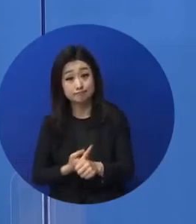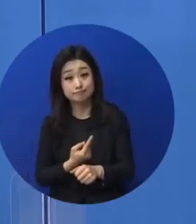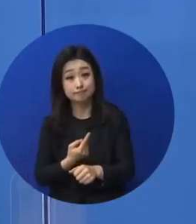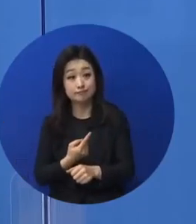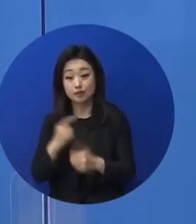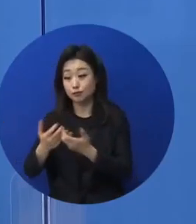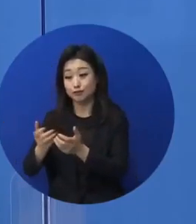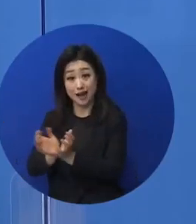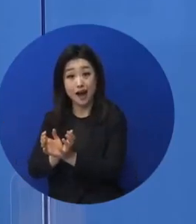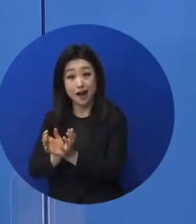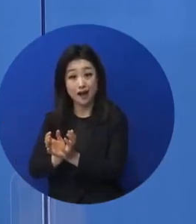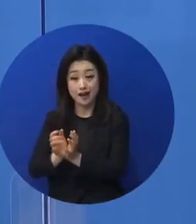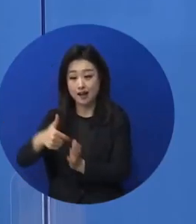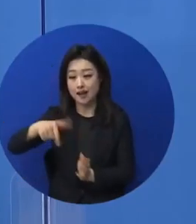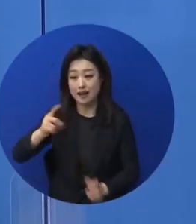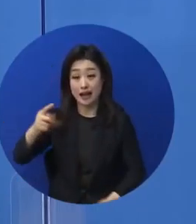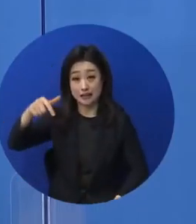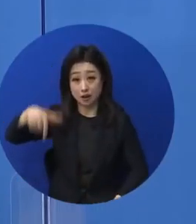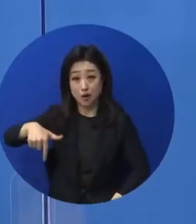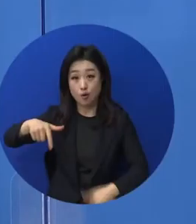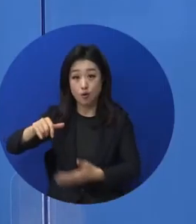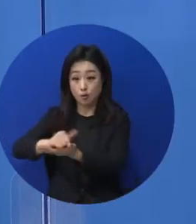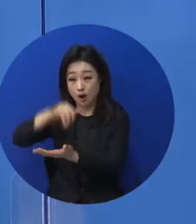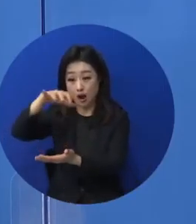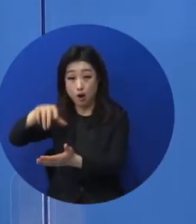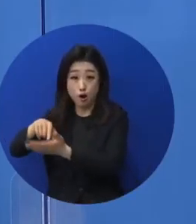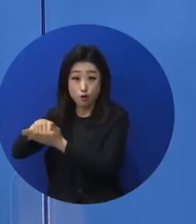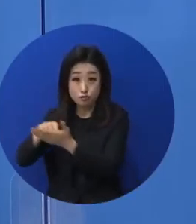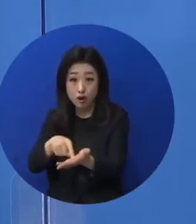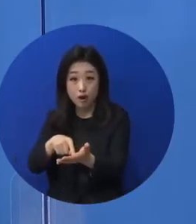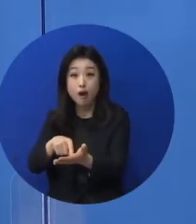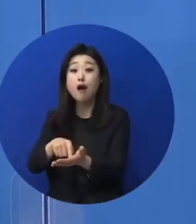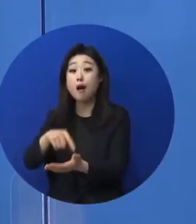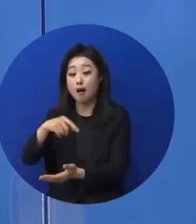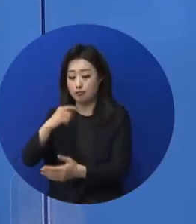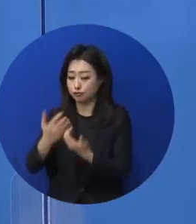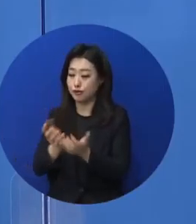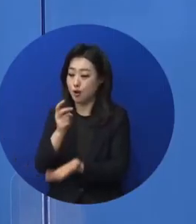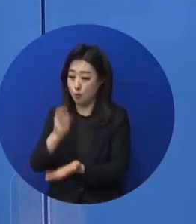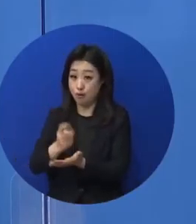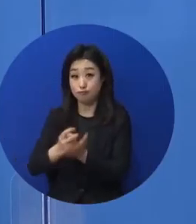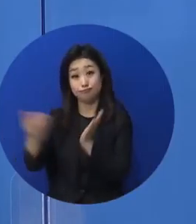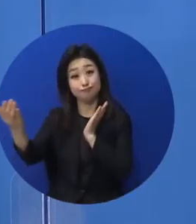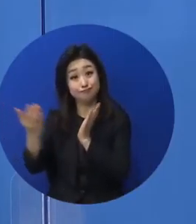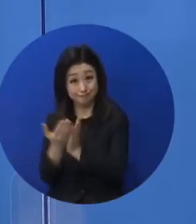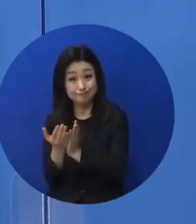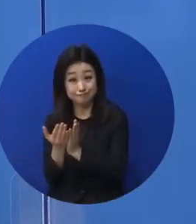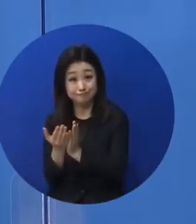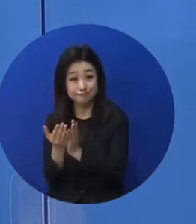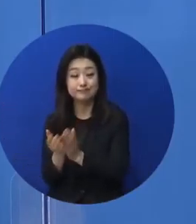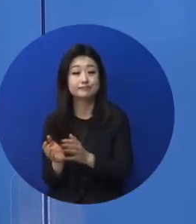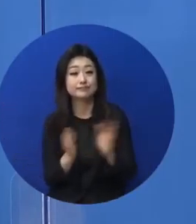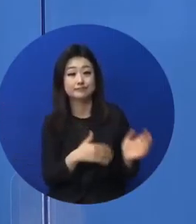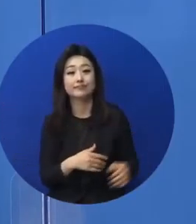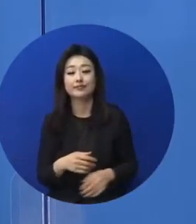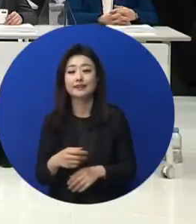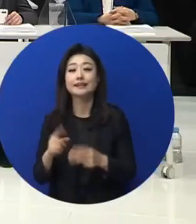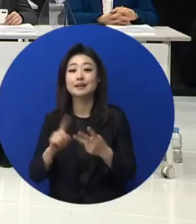우리 더불어민주당이 가덕신공항을 이렇게 힘있게 추진하는 것은 아주 강령에 맞는 일이다라는 생각이 들고요. 세 번째는